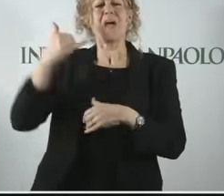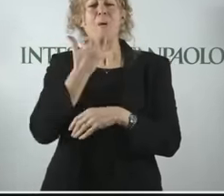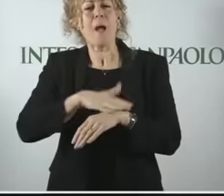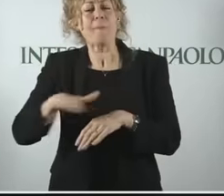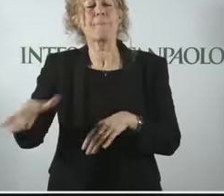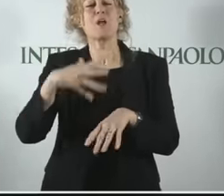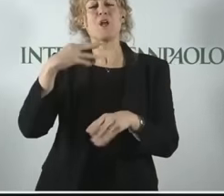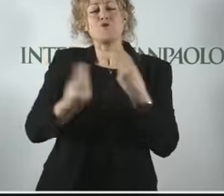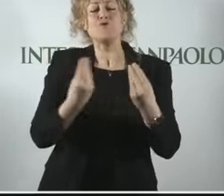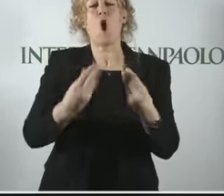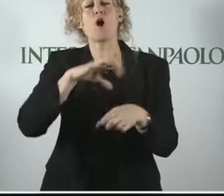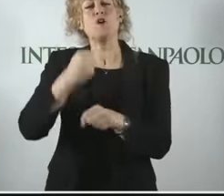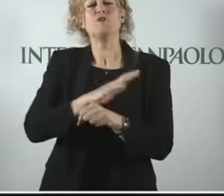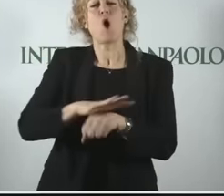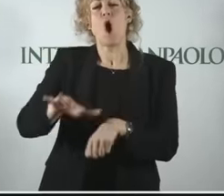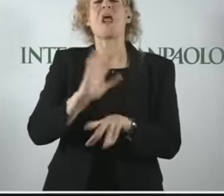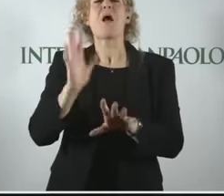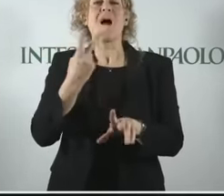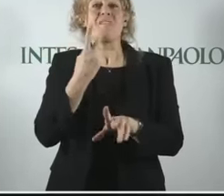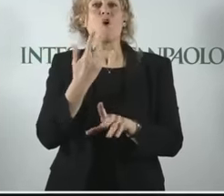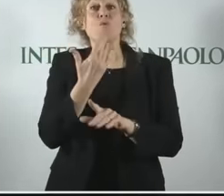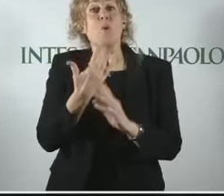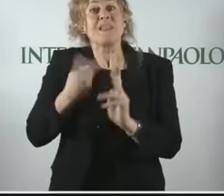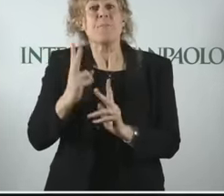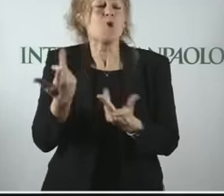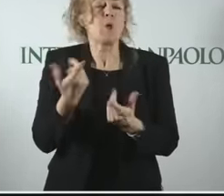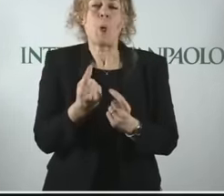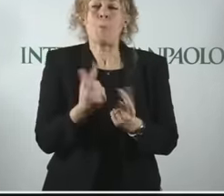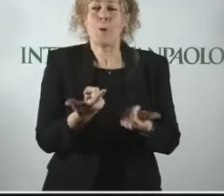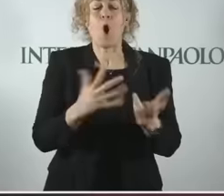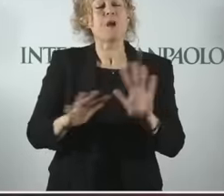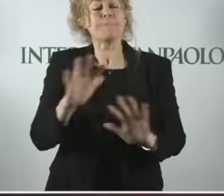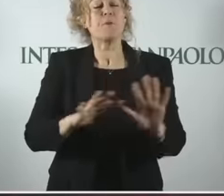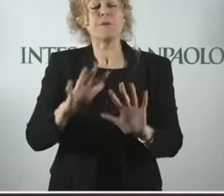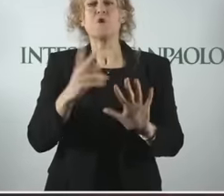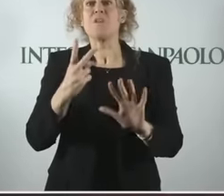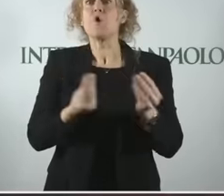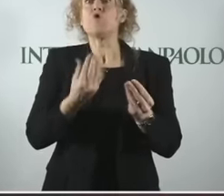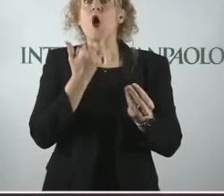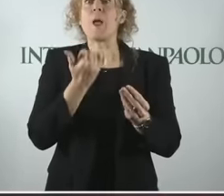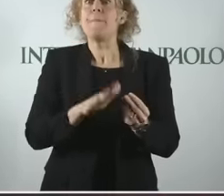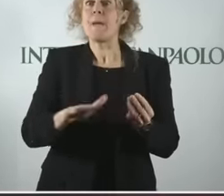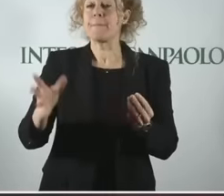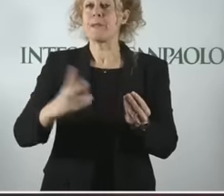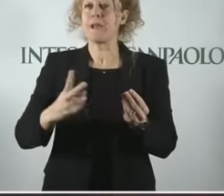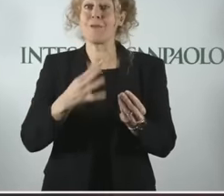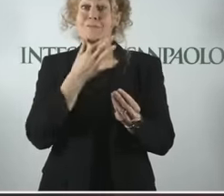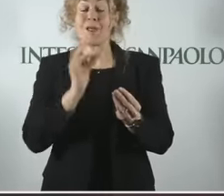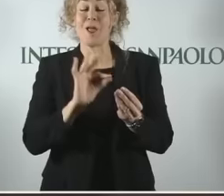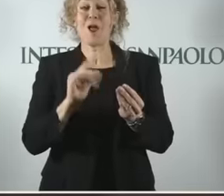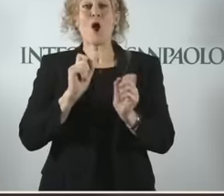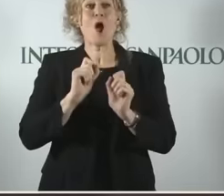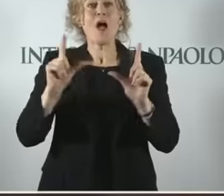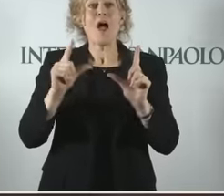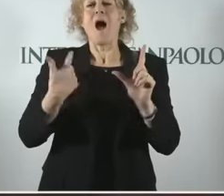tante quanto vorremmo averne però ecco sui giochi dei bambini ci sono delle cose meravigliose capite I bambini sono una cosa interessantissima